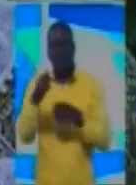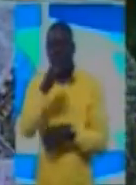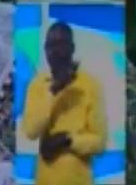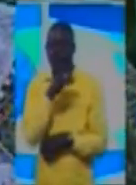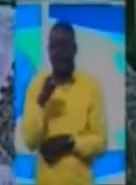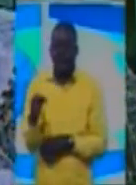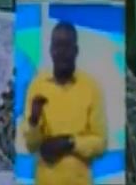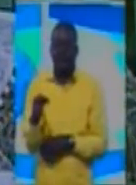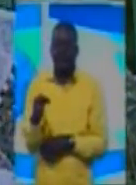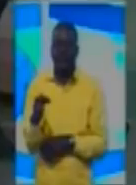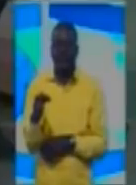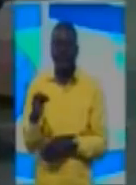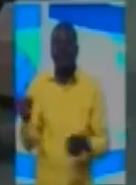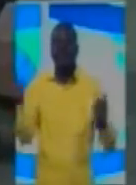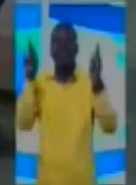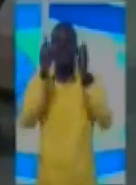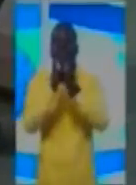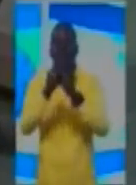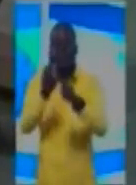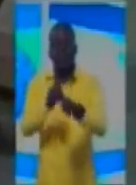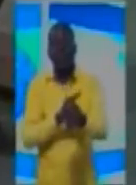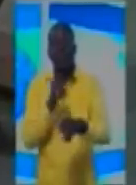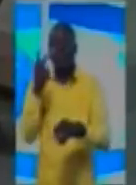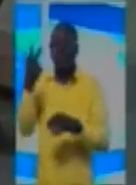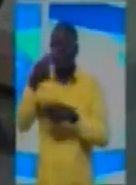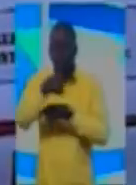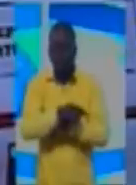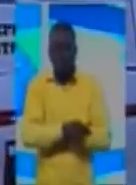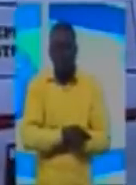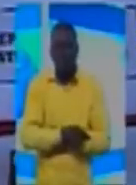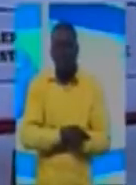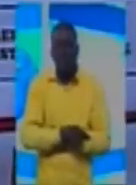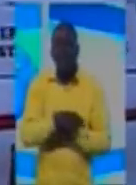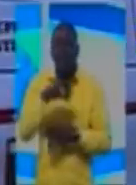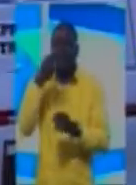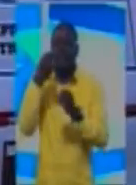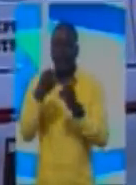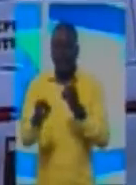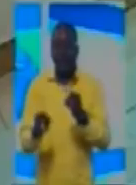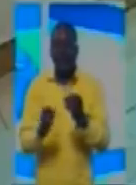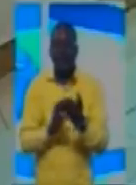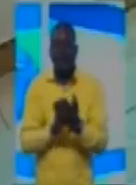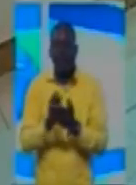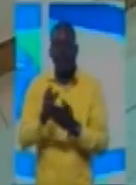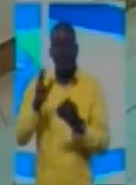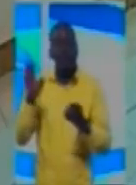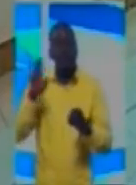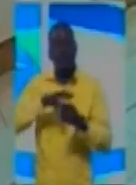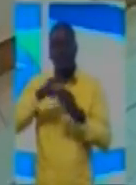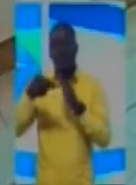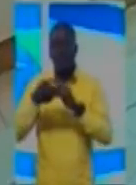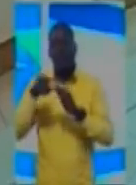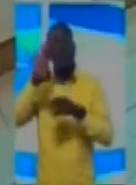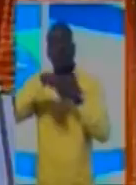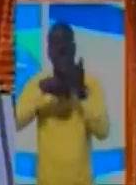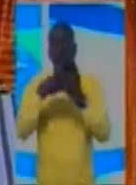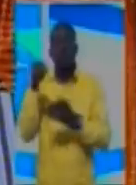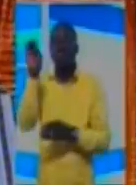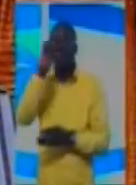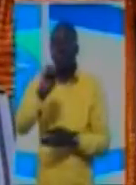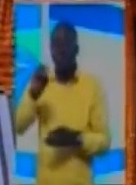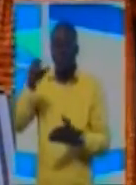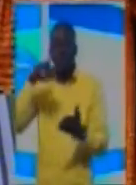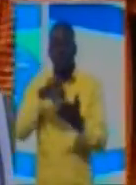Faso. Cette rencontre va durer 2 jours et elle se soldera par un mémorandum pour la tolérance zéro contre le